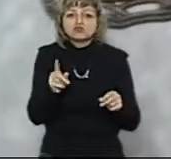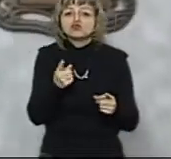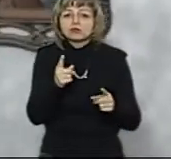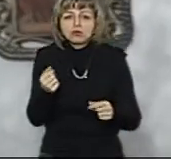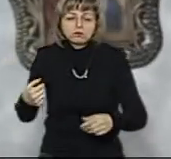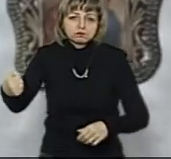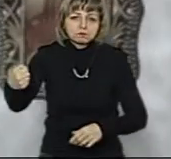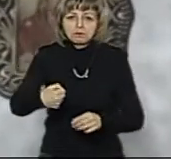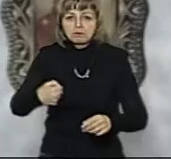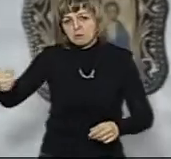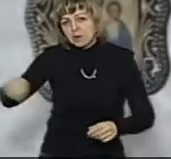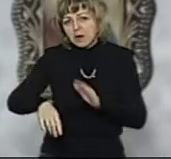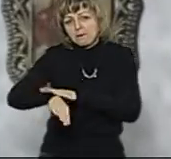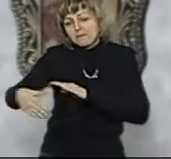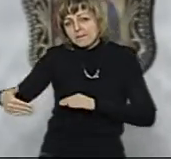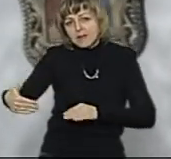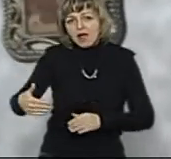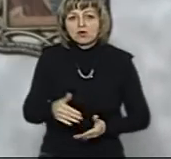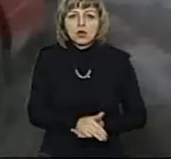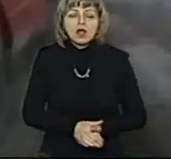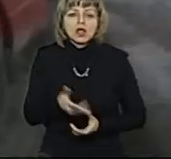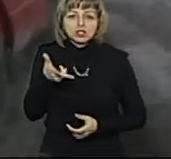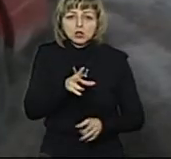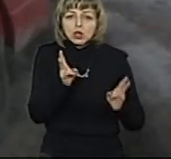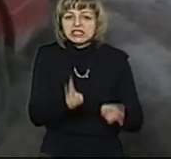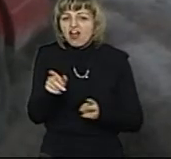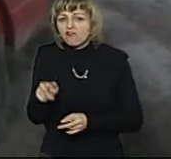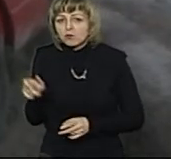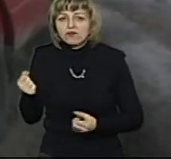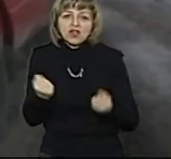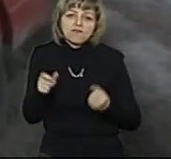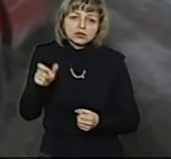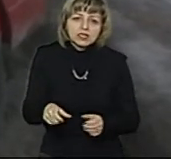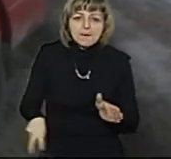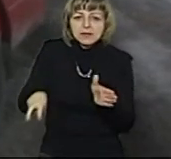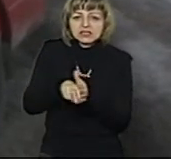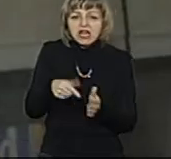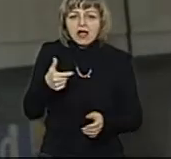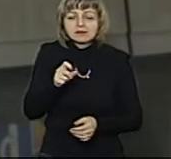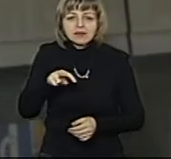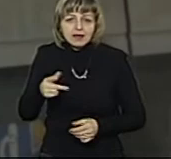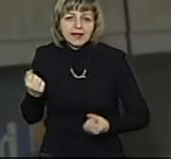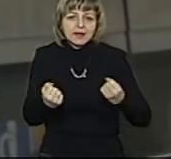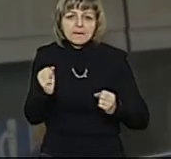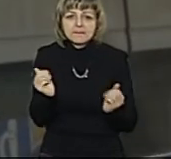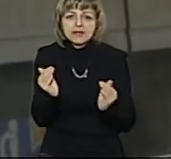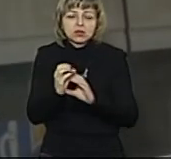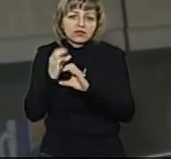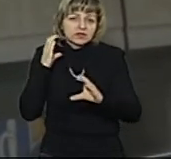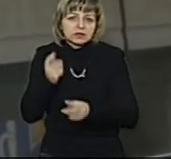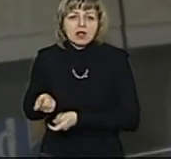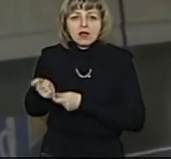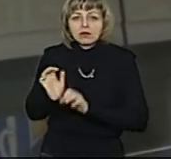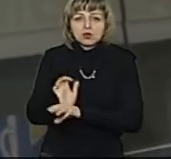на правий бік кабіни, каже свідок Олександр Ваколюк. Трьох травмованих – водія та пасажира «Газелі» і кермувальника мікроавтобуса – відвезли